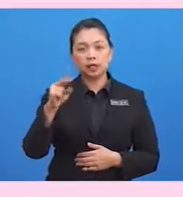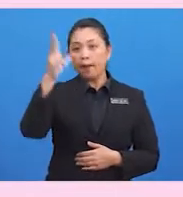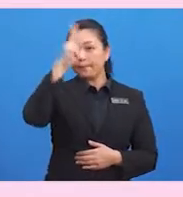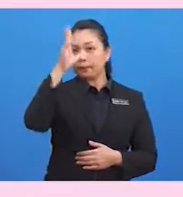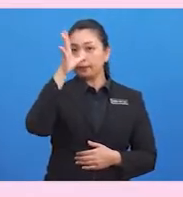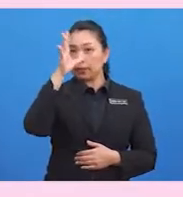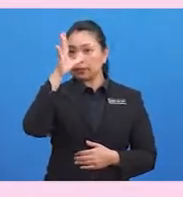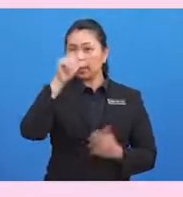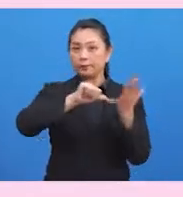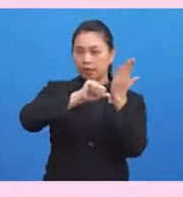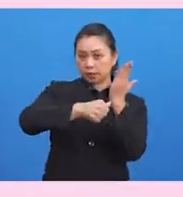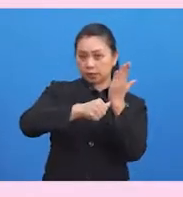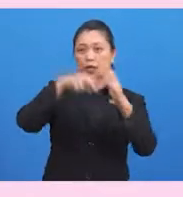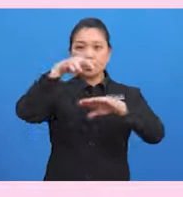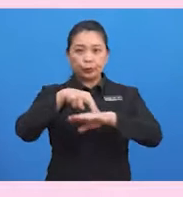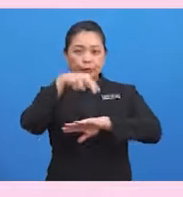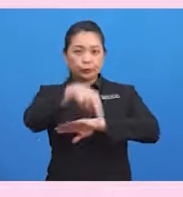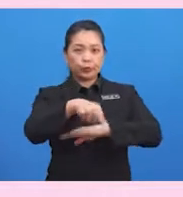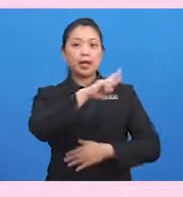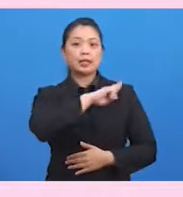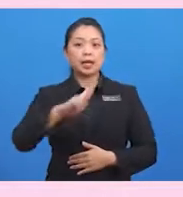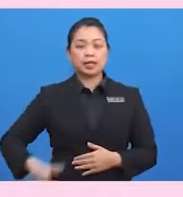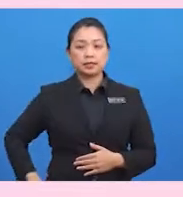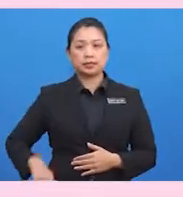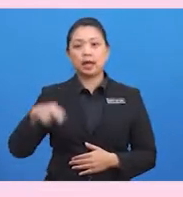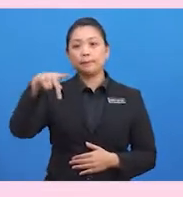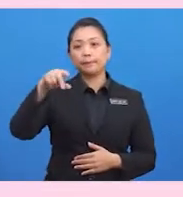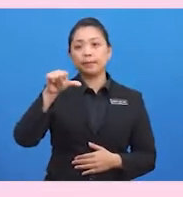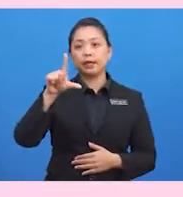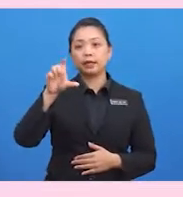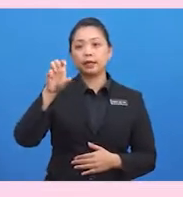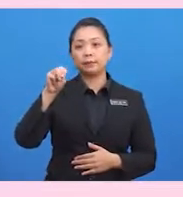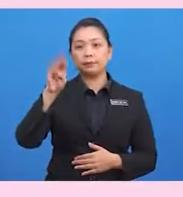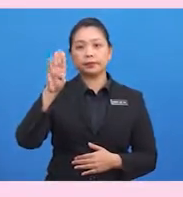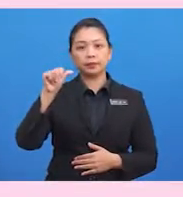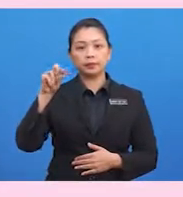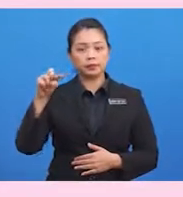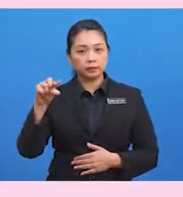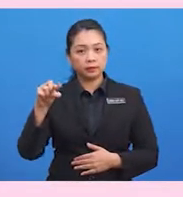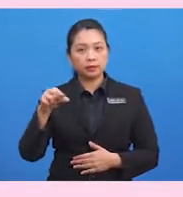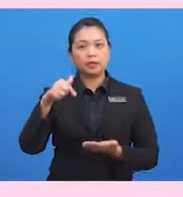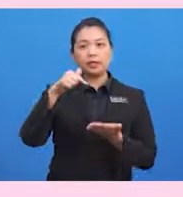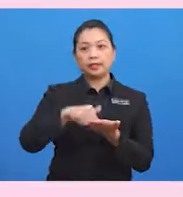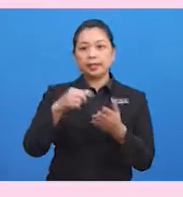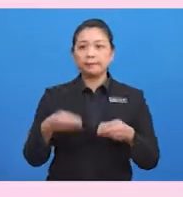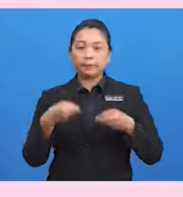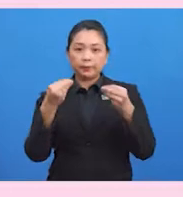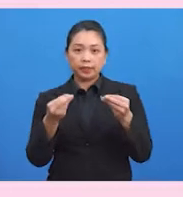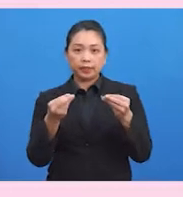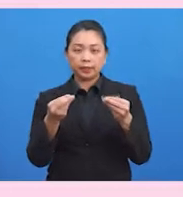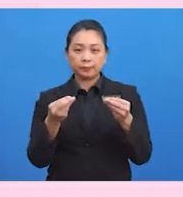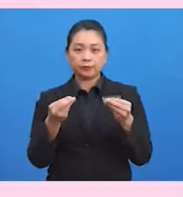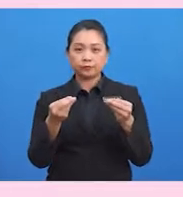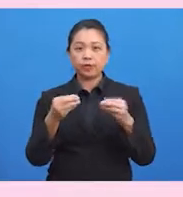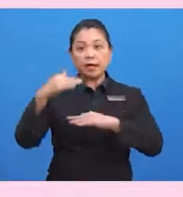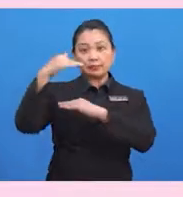dikatakan palsu galo daripada keturunan Iskandar Zulkarnain ini menyebabkan pemberian syaraf kedudukan yang